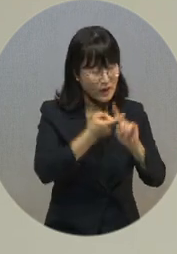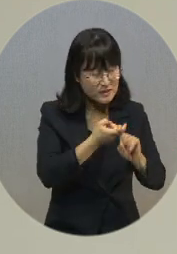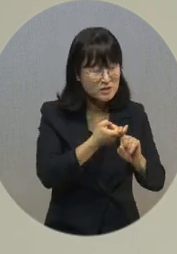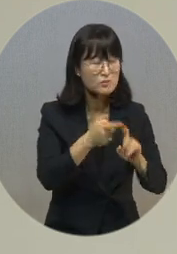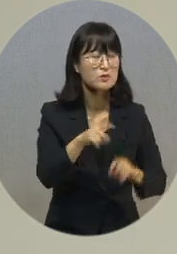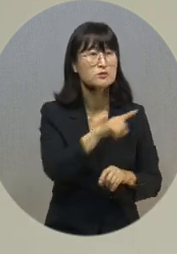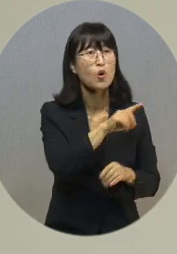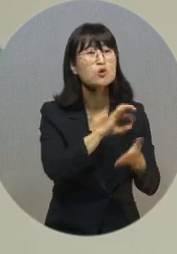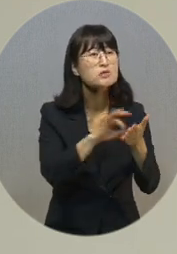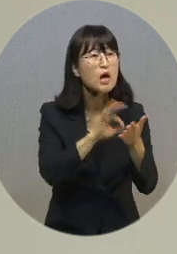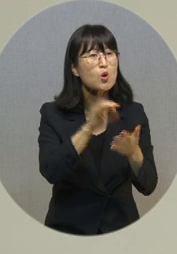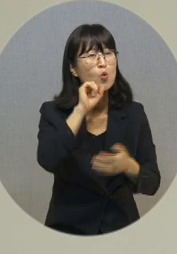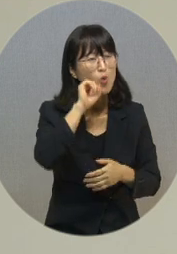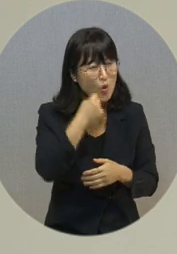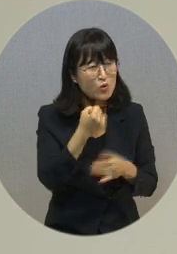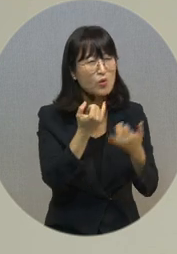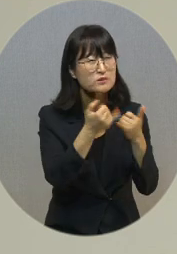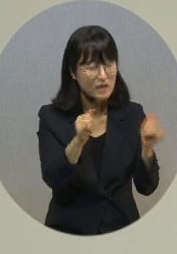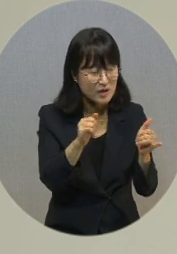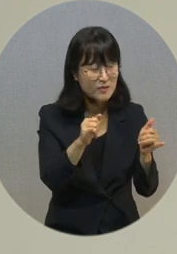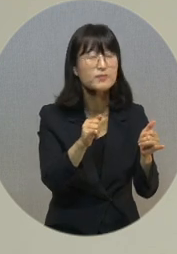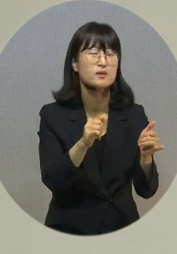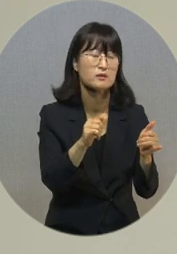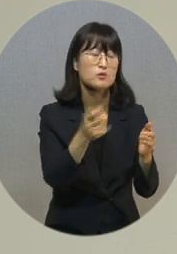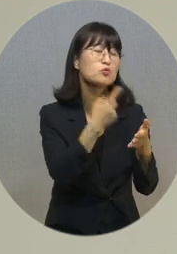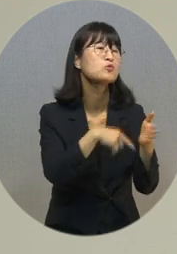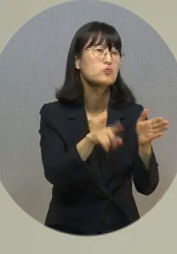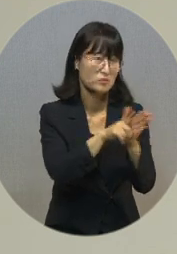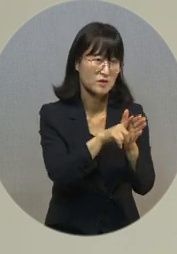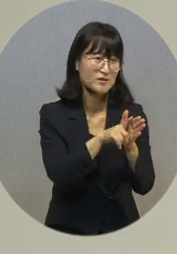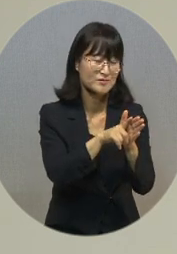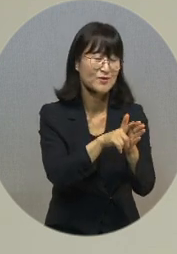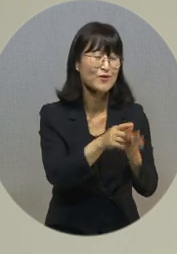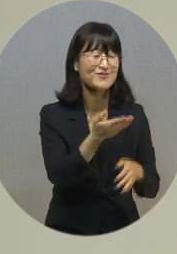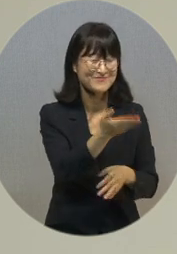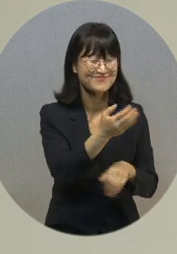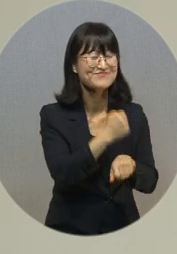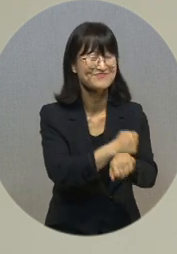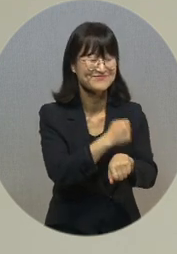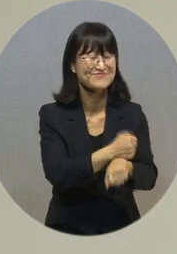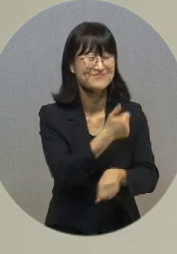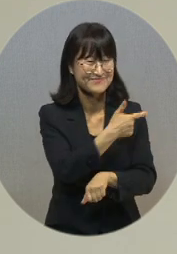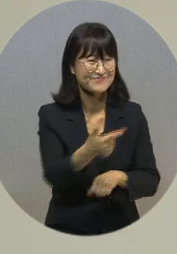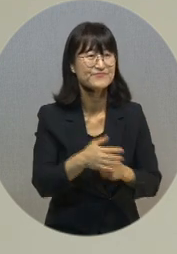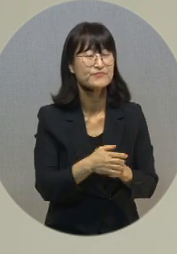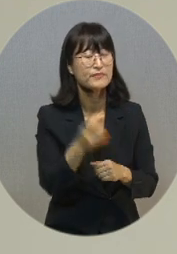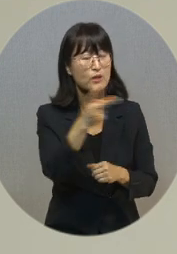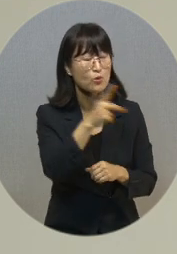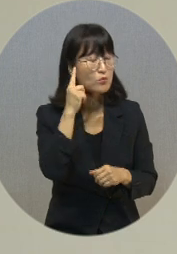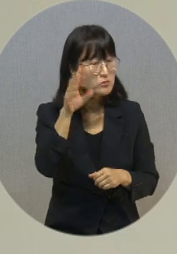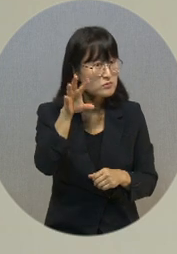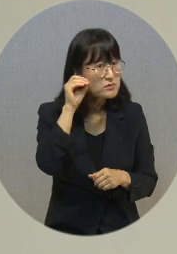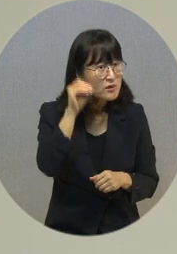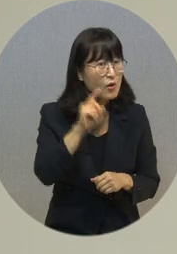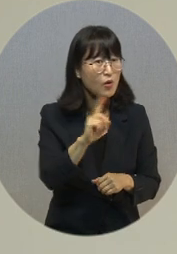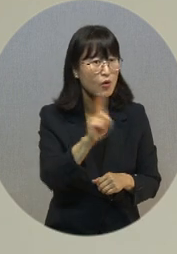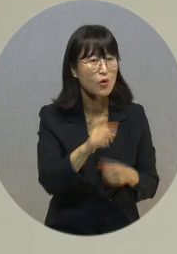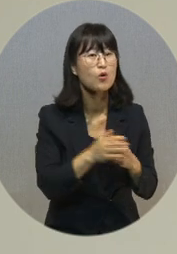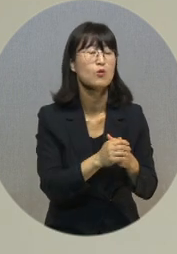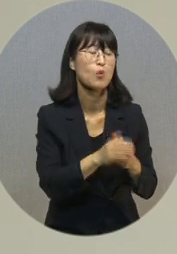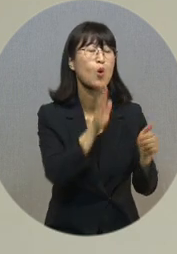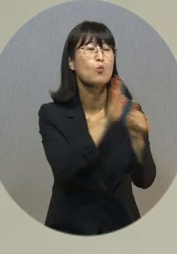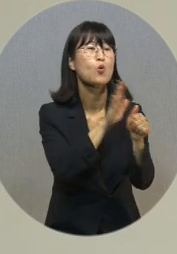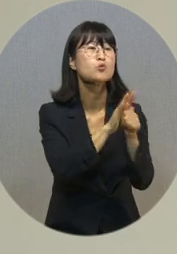수 있도록 네. 또 활용할 수 있도록 네네. 그거 해주시니까 정말 좋네요. 그리고 제가 또 이렇게 듣기로는 네. 이제